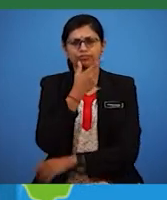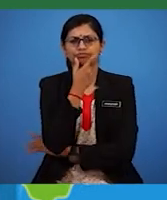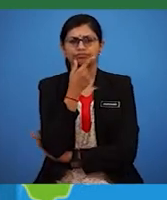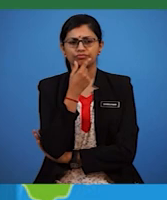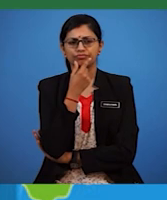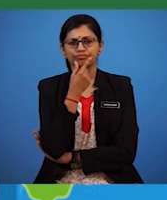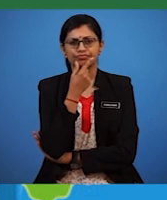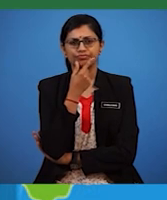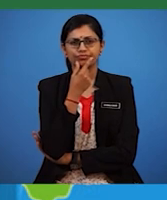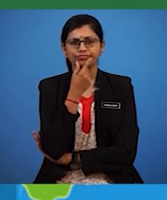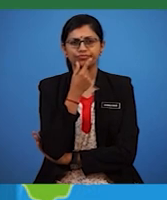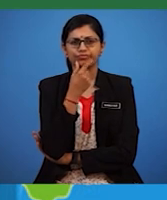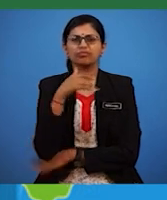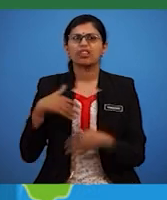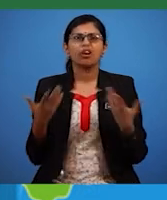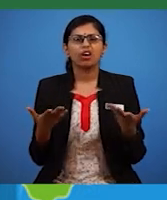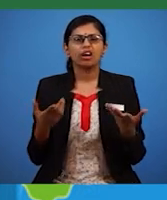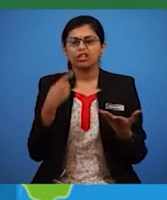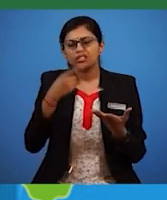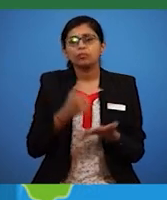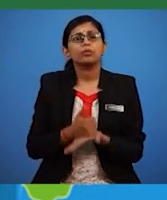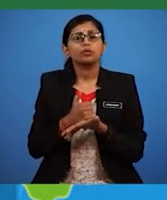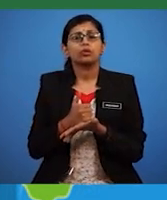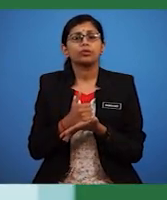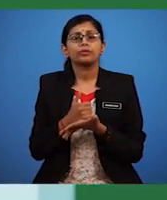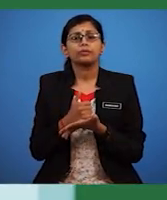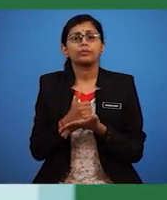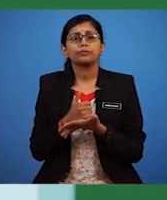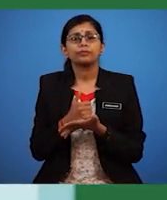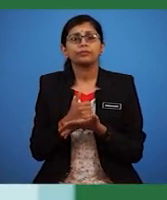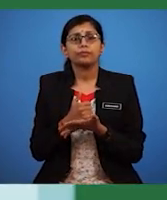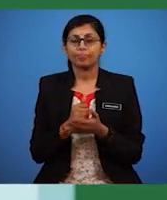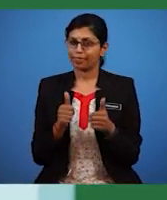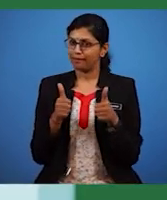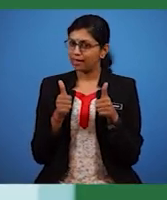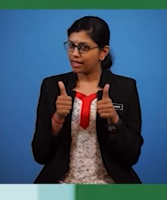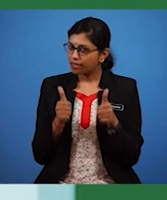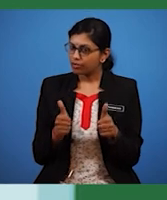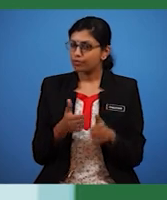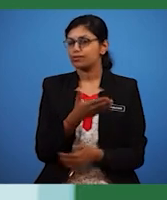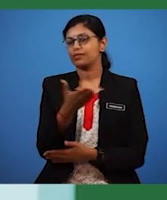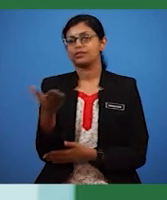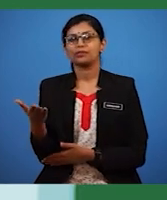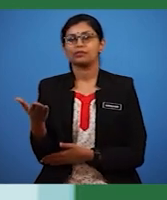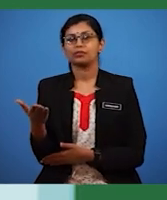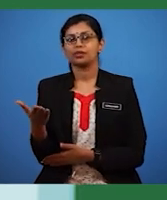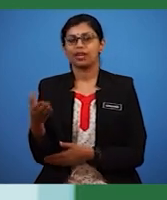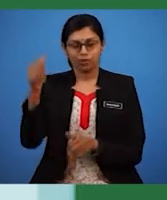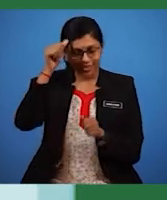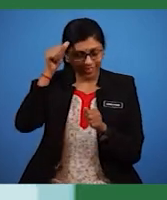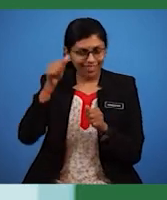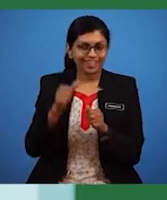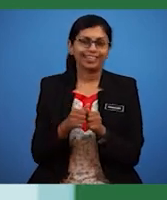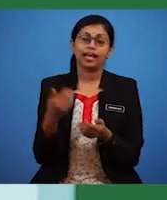Macam mana ya? Siapa boleh bantu cikgu? Bagus murid-murid cikgu. Masih